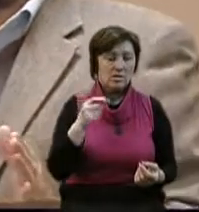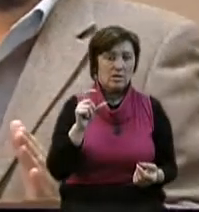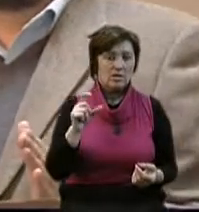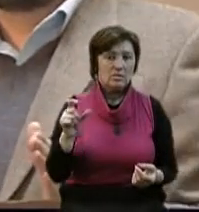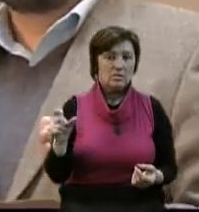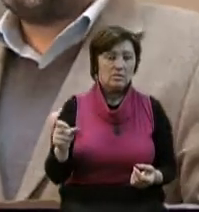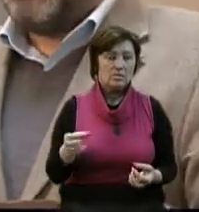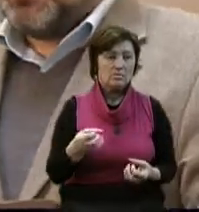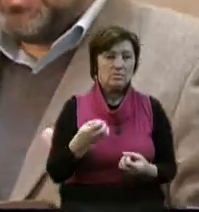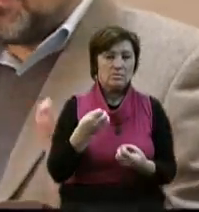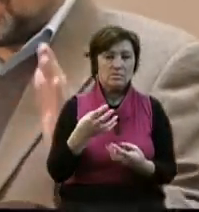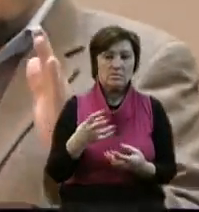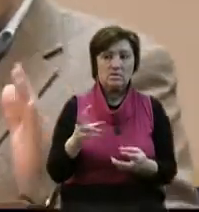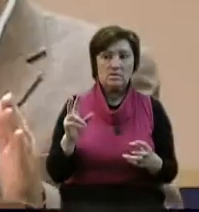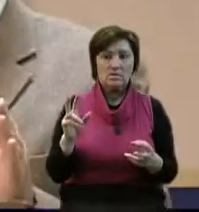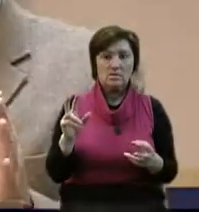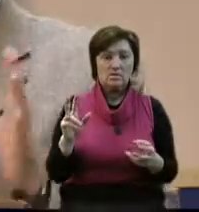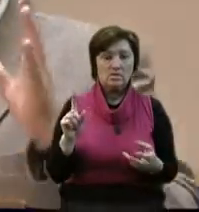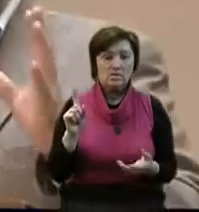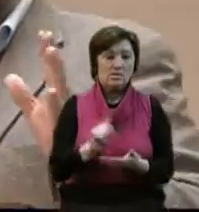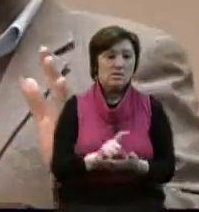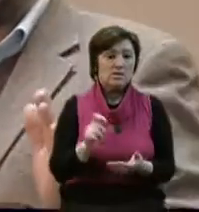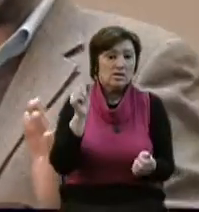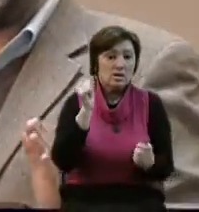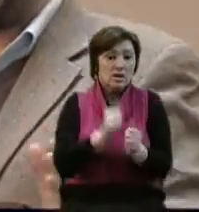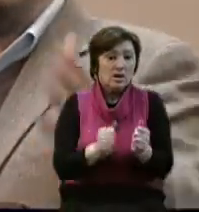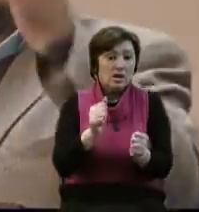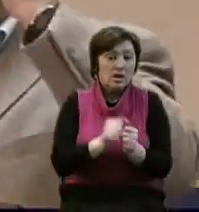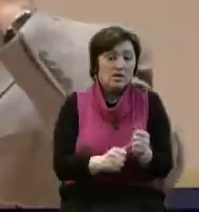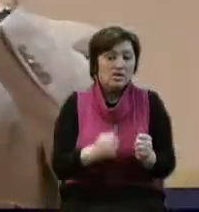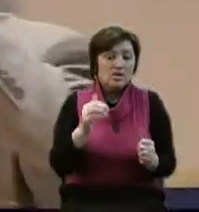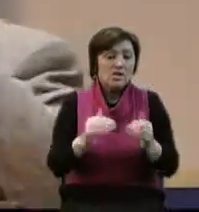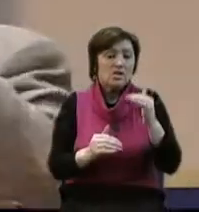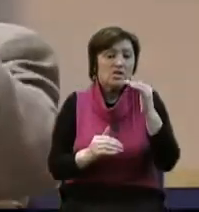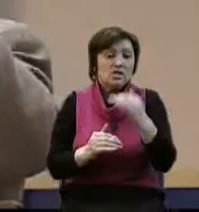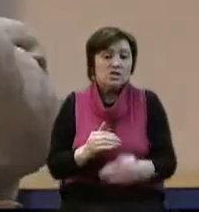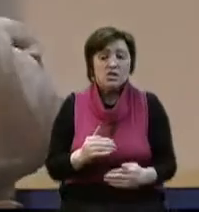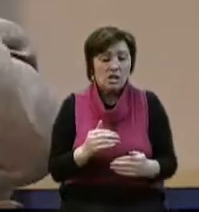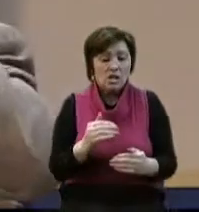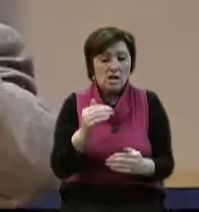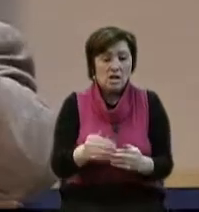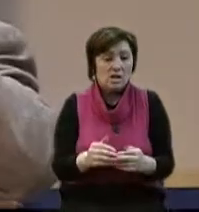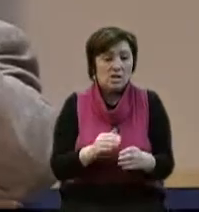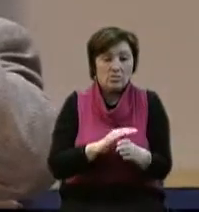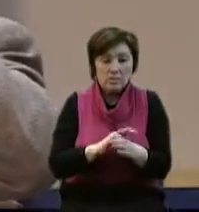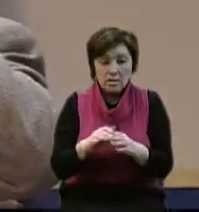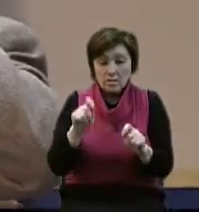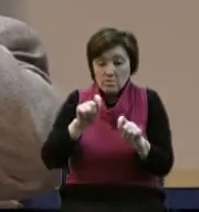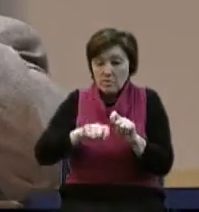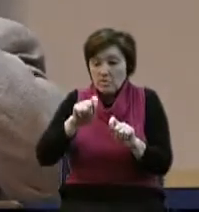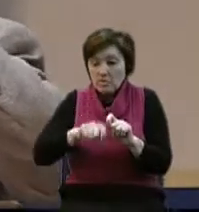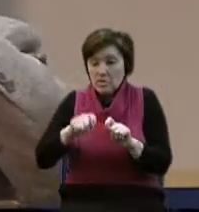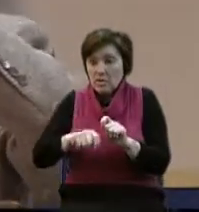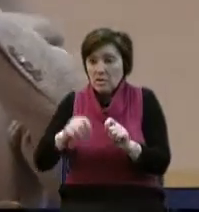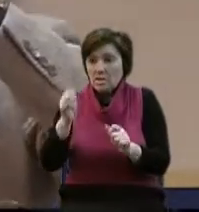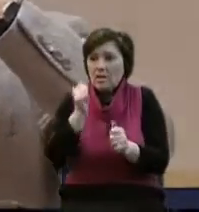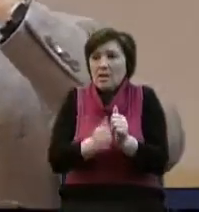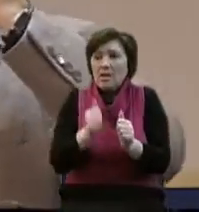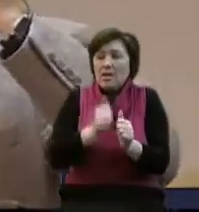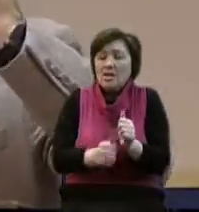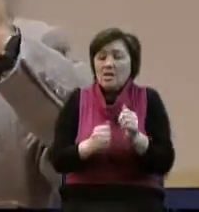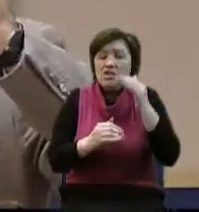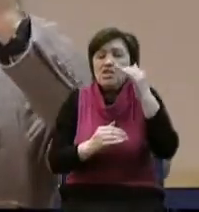просто должны были каждый шаг или каждое движение делать осмысленно, осознанно, думая о